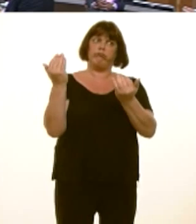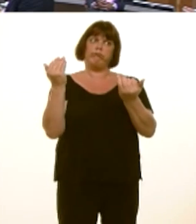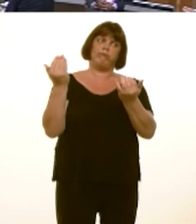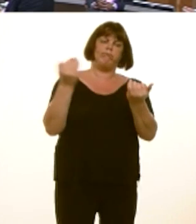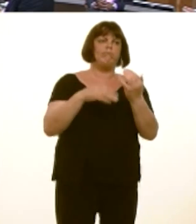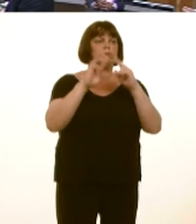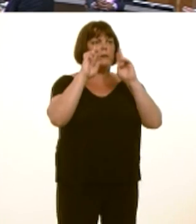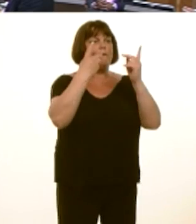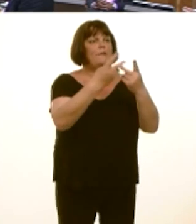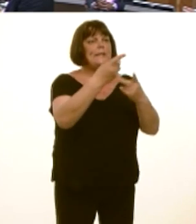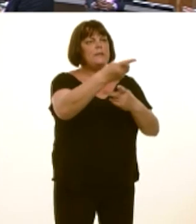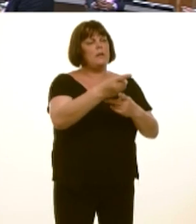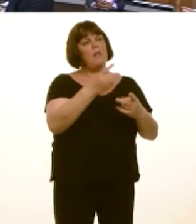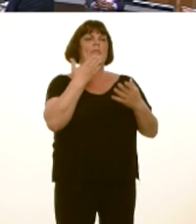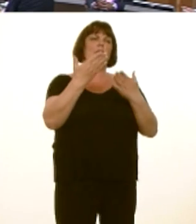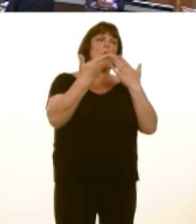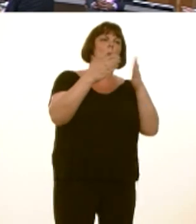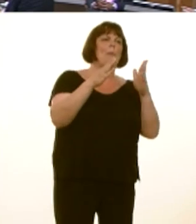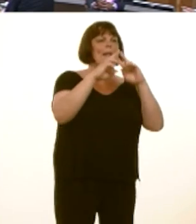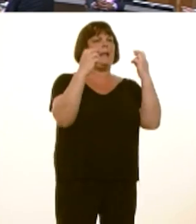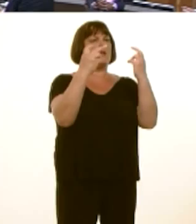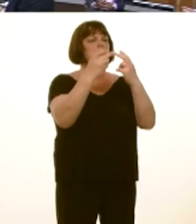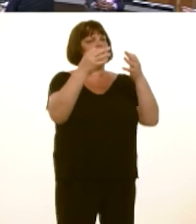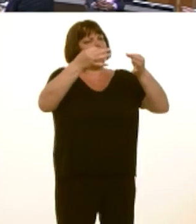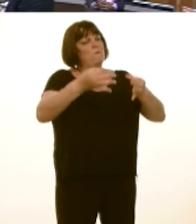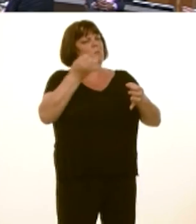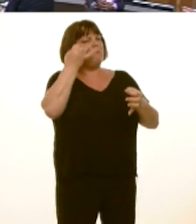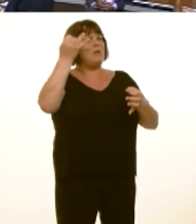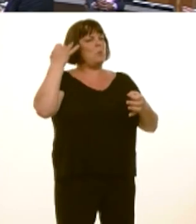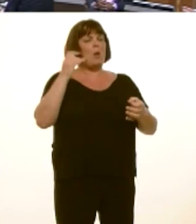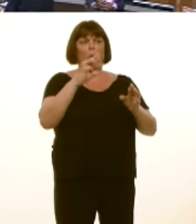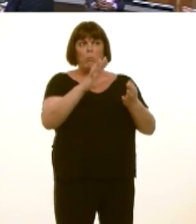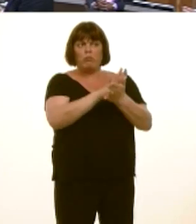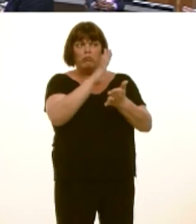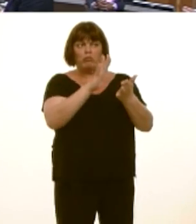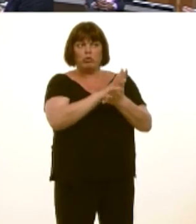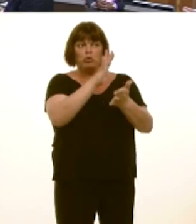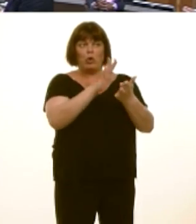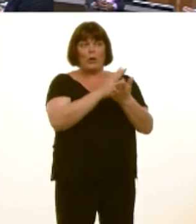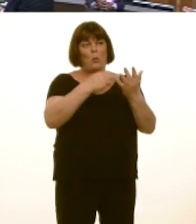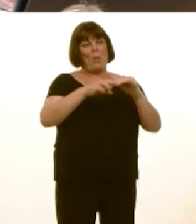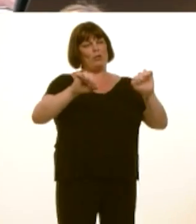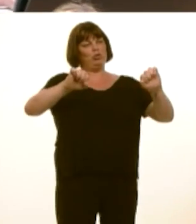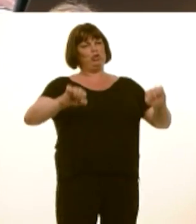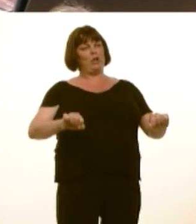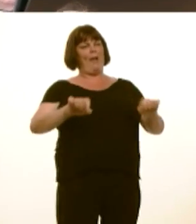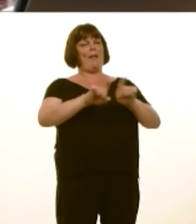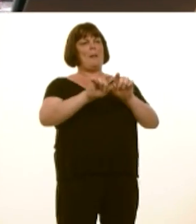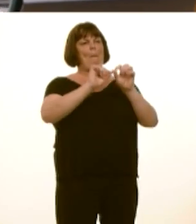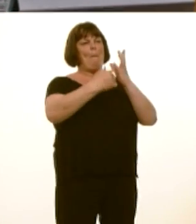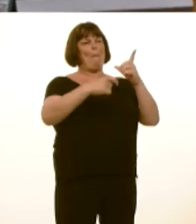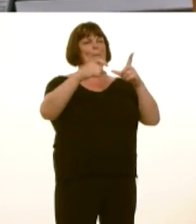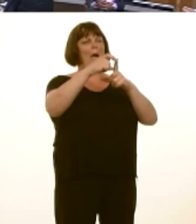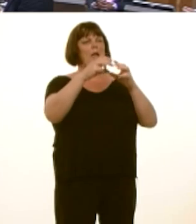ffurfiol wythnos diwetha, gobeithio fod chi wedi mwynhau cael eich cadeirio yn fardd a cael y ddawns flodau wedi fferfformio i chi yng Nghastell